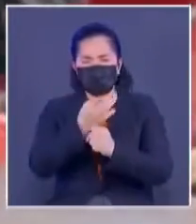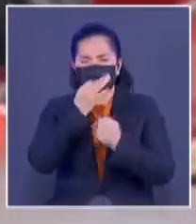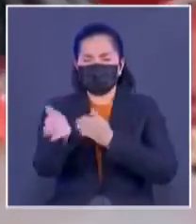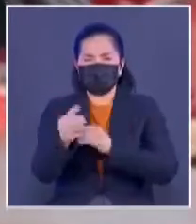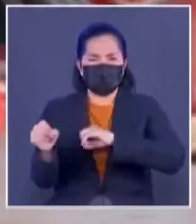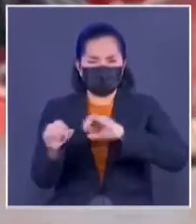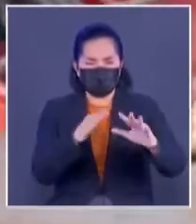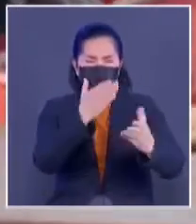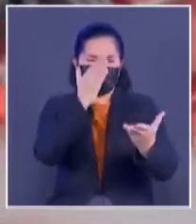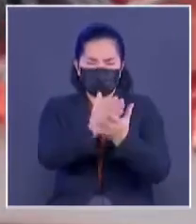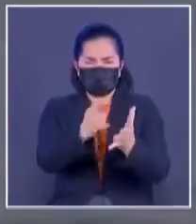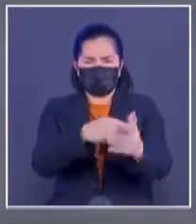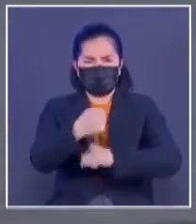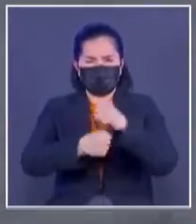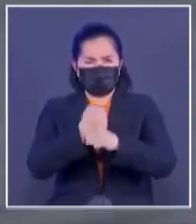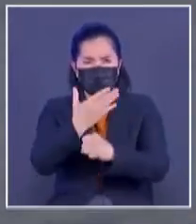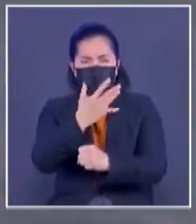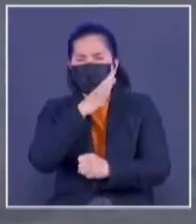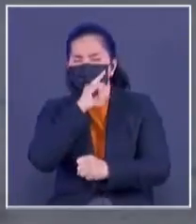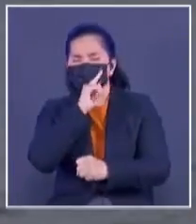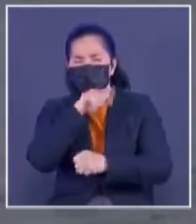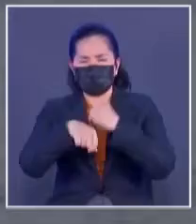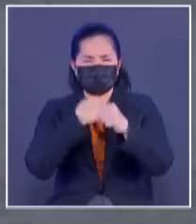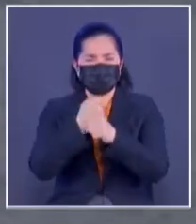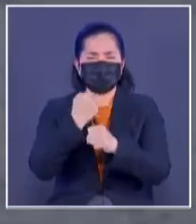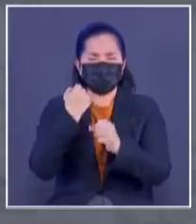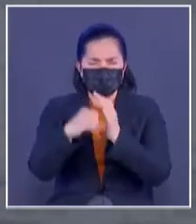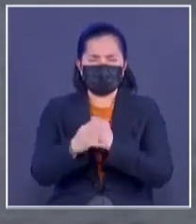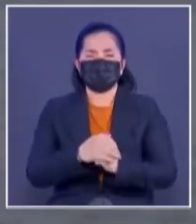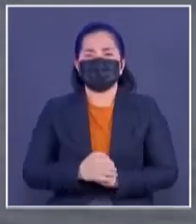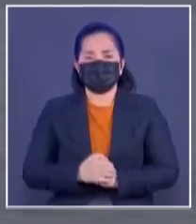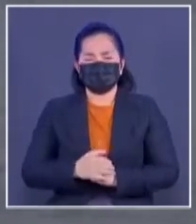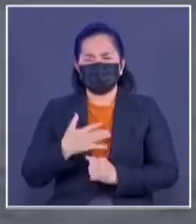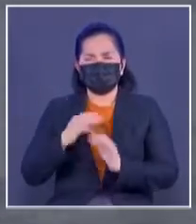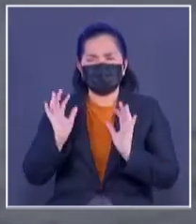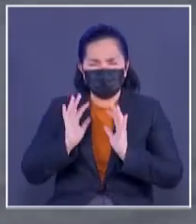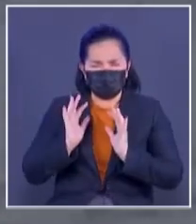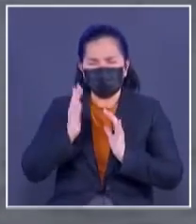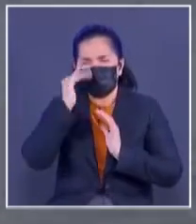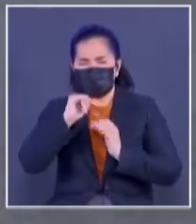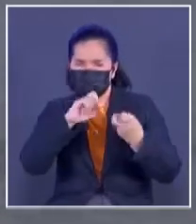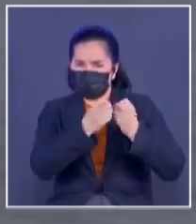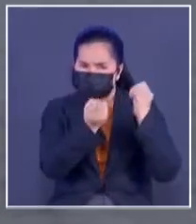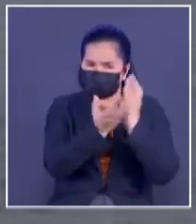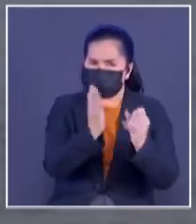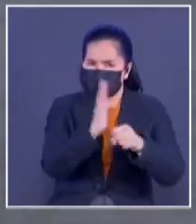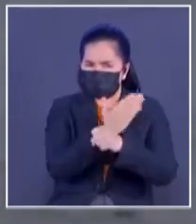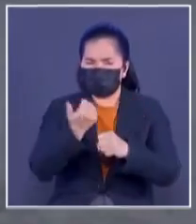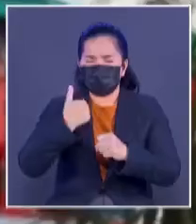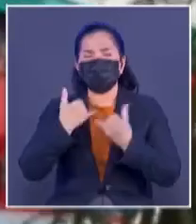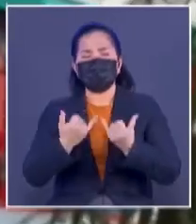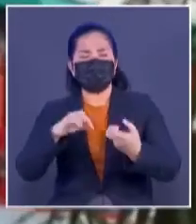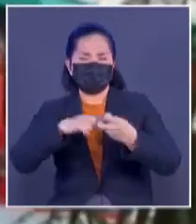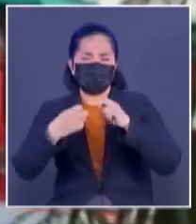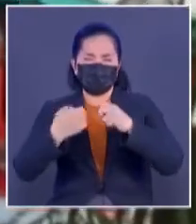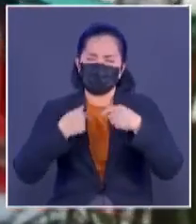ประมงไม่ได้ถึง5ปีเขาบอกเขาไม่เสี่ยงจะไปเอาแรงงานผิดกฎหมายมาทำไม่เสี่ยงเพราะว่ามันเสียหายแต่ตอนนี้ปัญหามัน